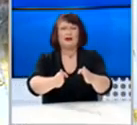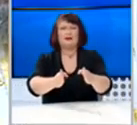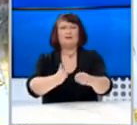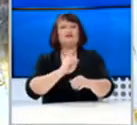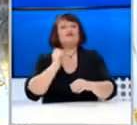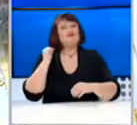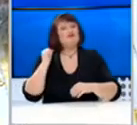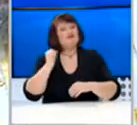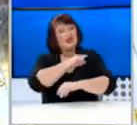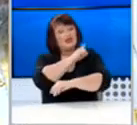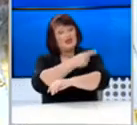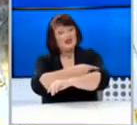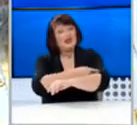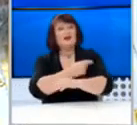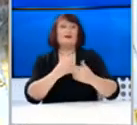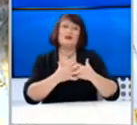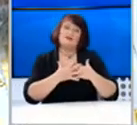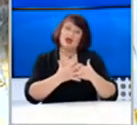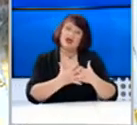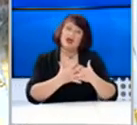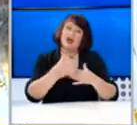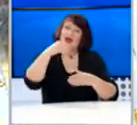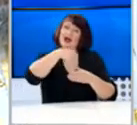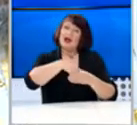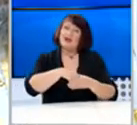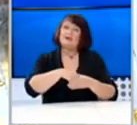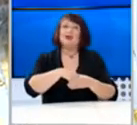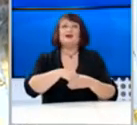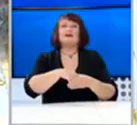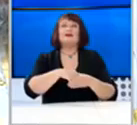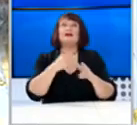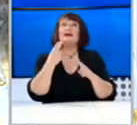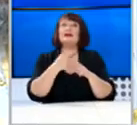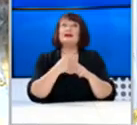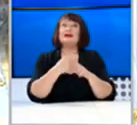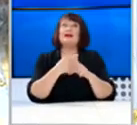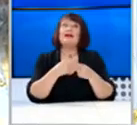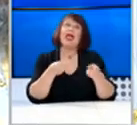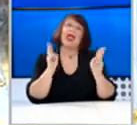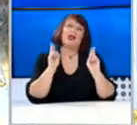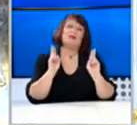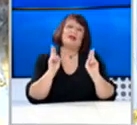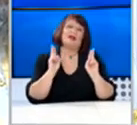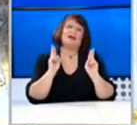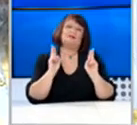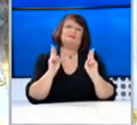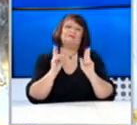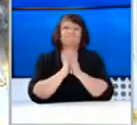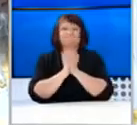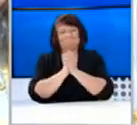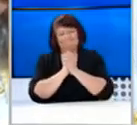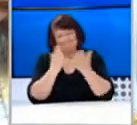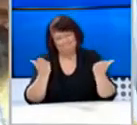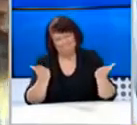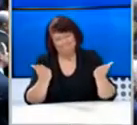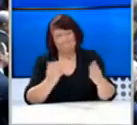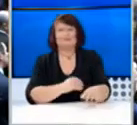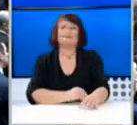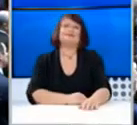δυνατή, πορεία αγάπης και κυρίως πορεία ελπίδας. Να είστε καλά.